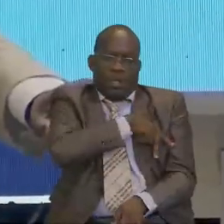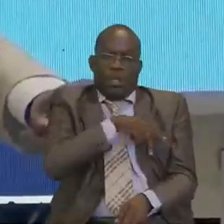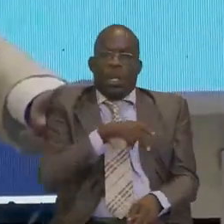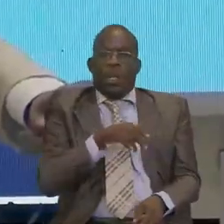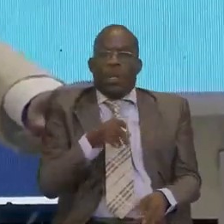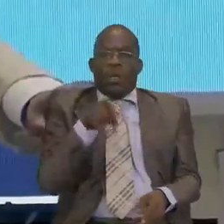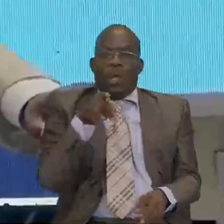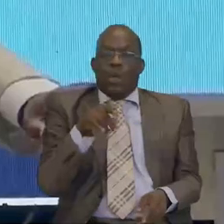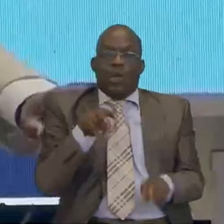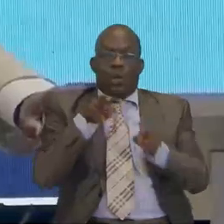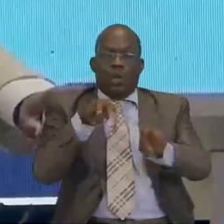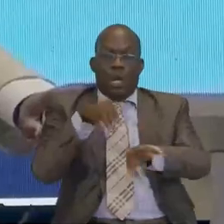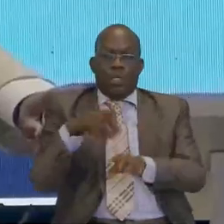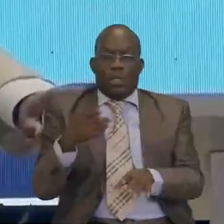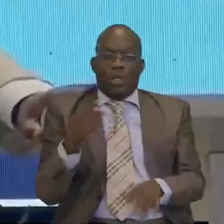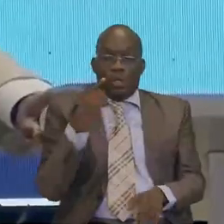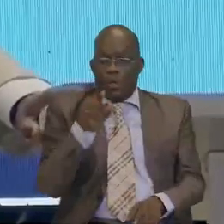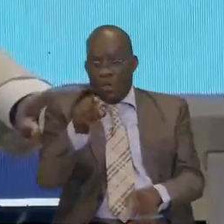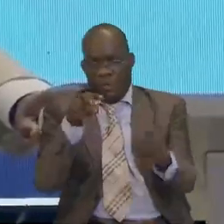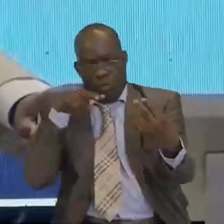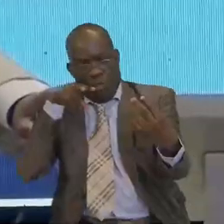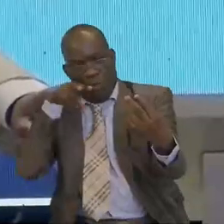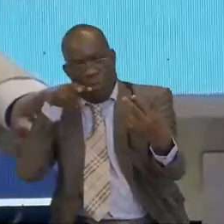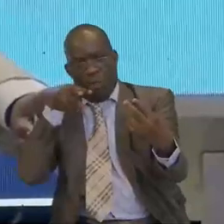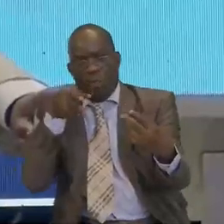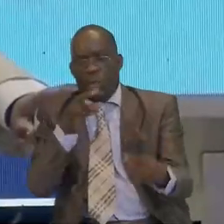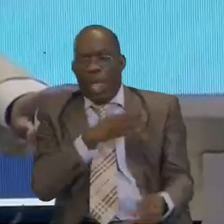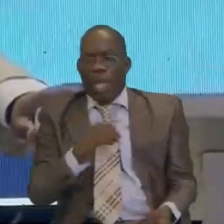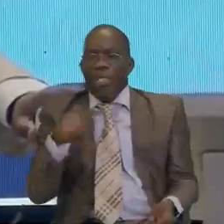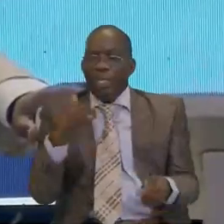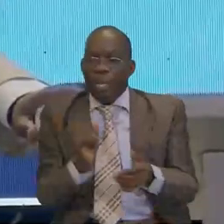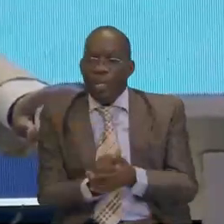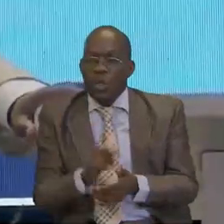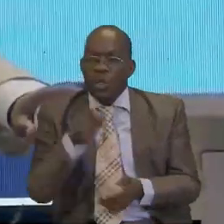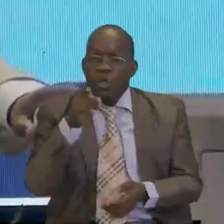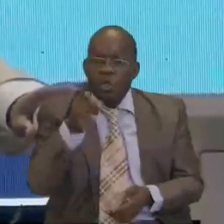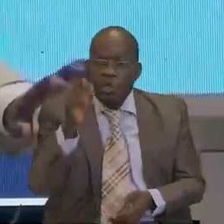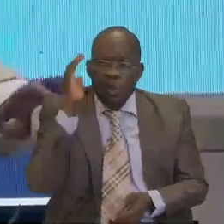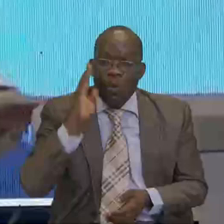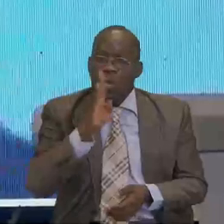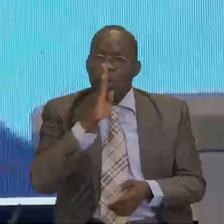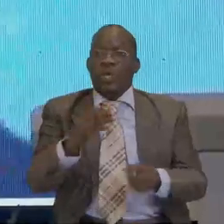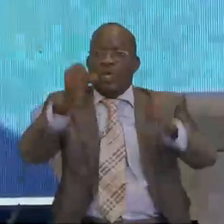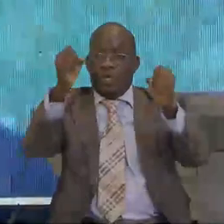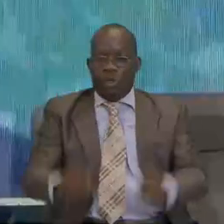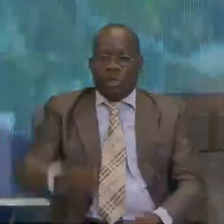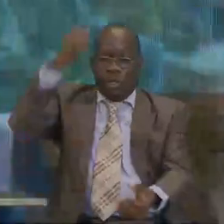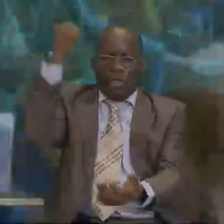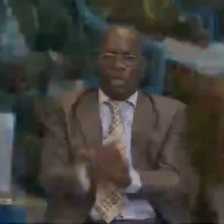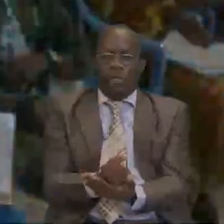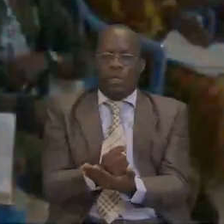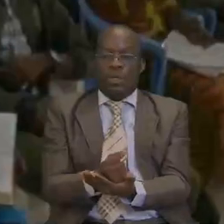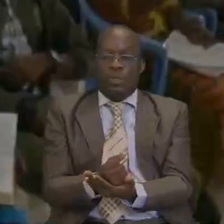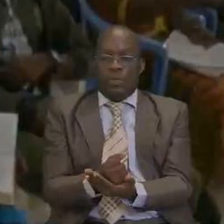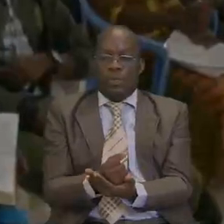regarder, dans tes yeux et te dire, tu seras fort.